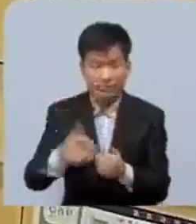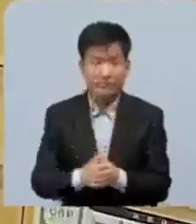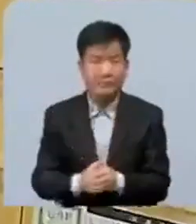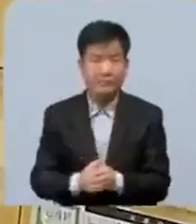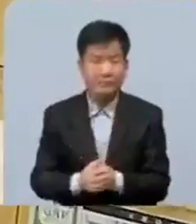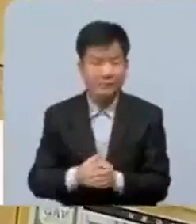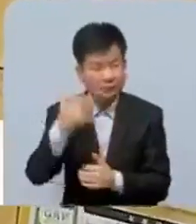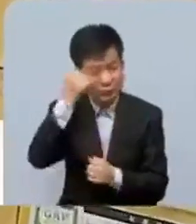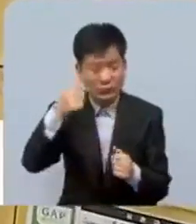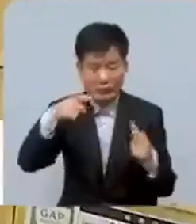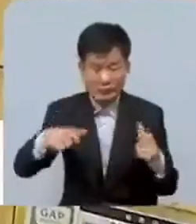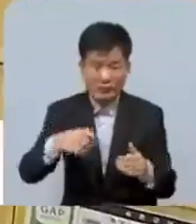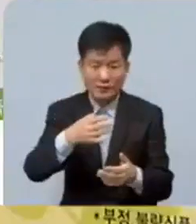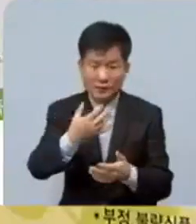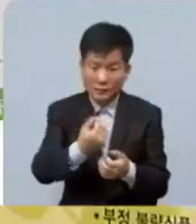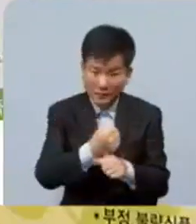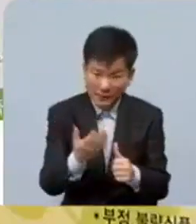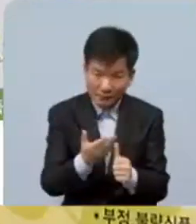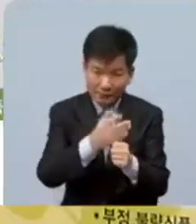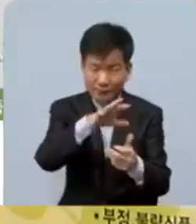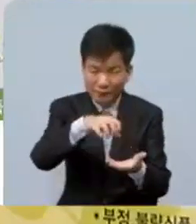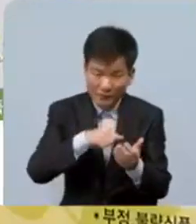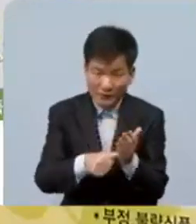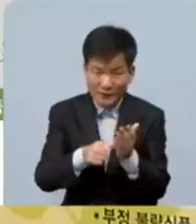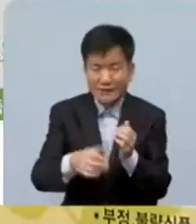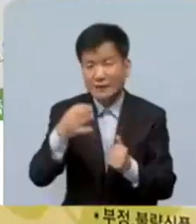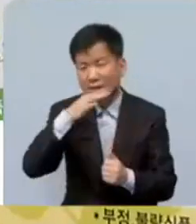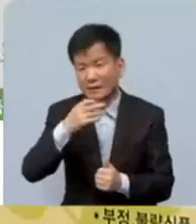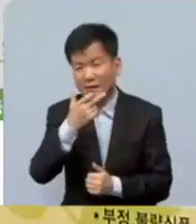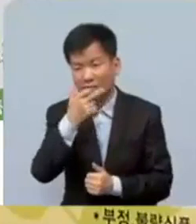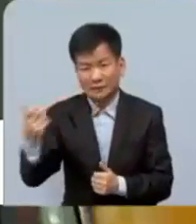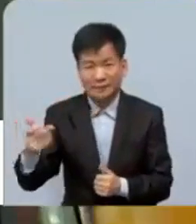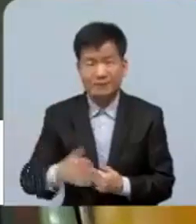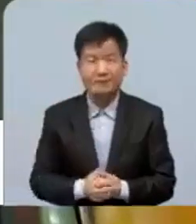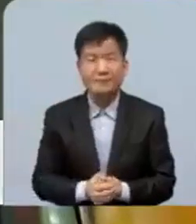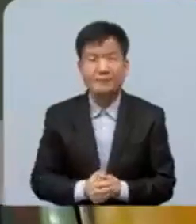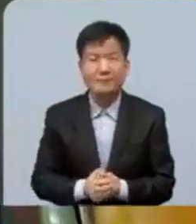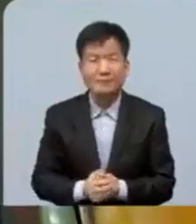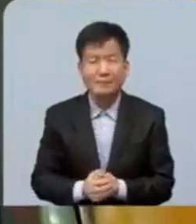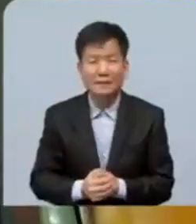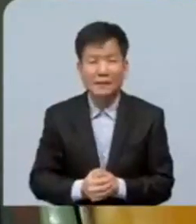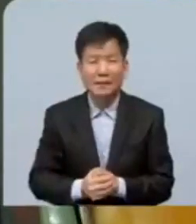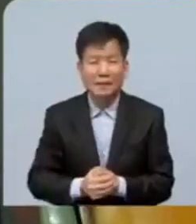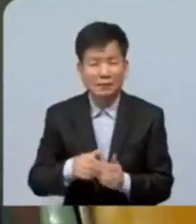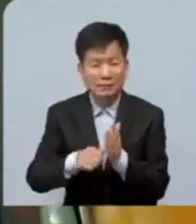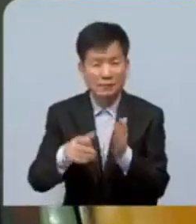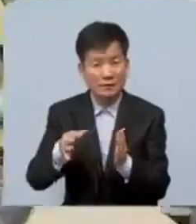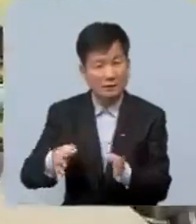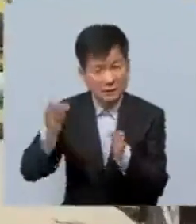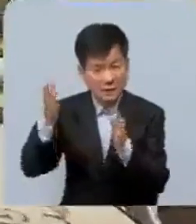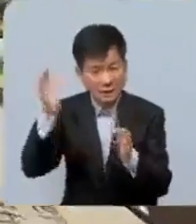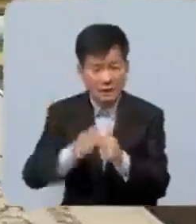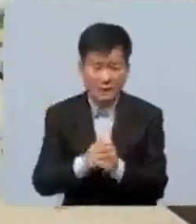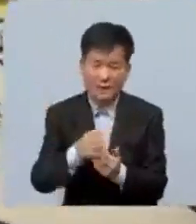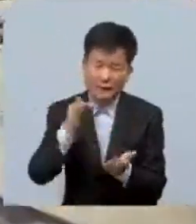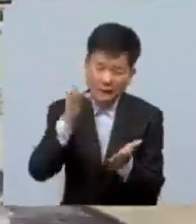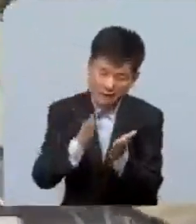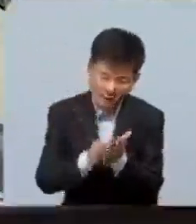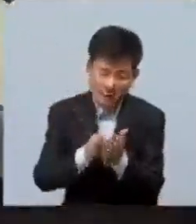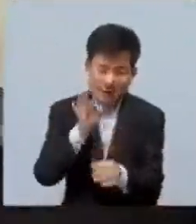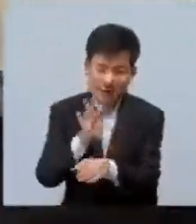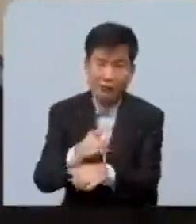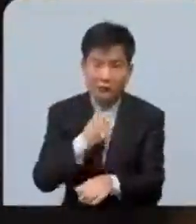충북 농산물로 꾸며 유통마진을 줄인 선물세트도 인기가 좋습니다 모두 고물가속 한 푼이라도